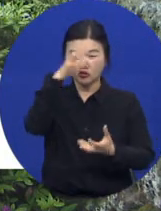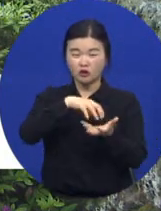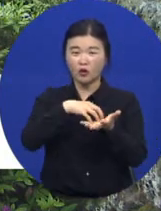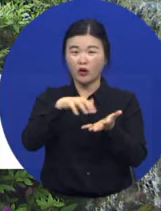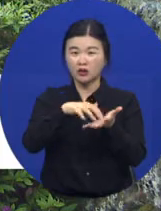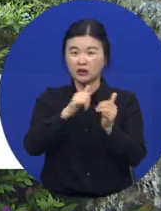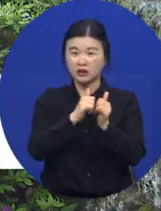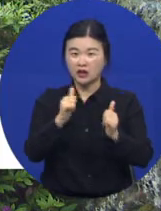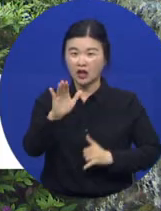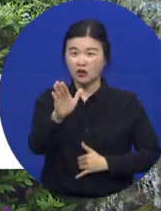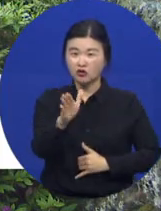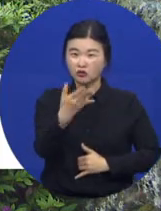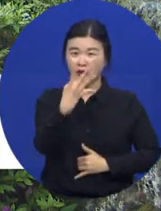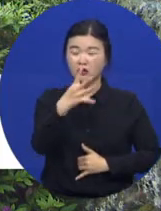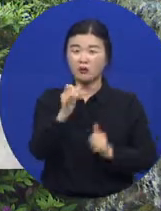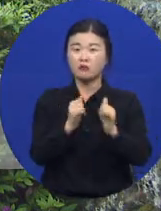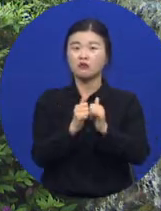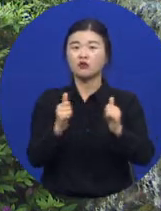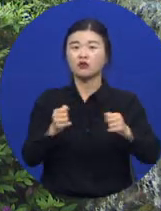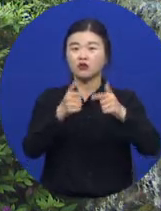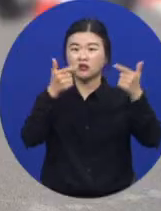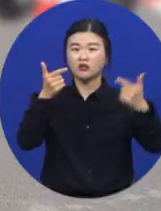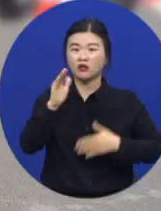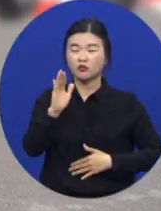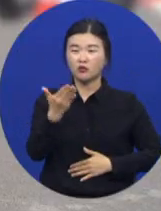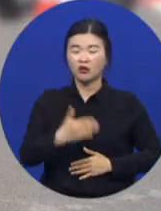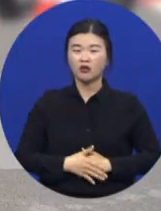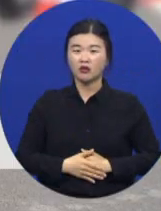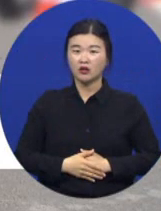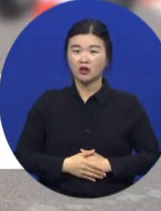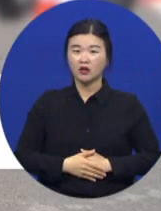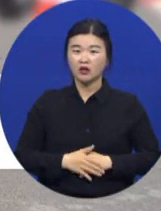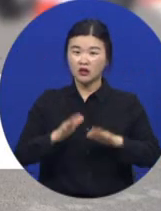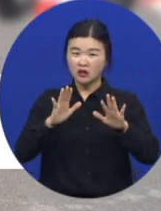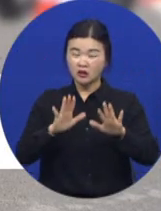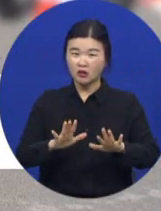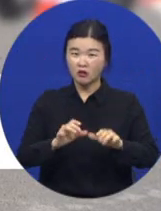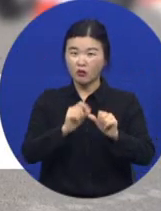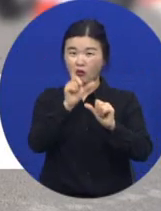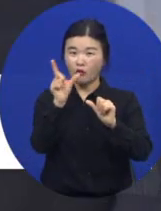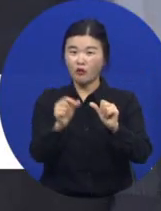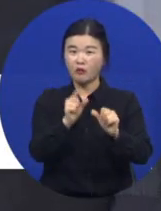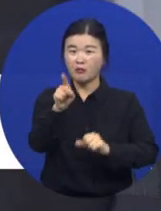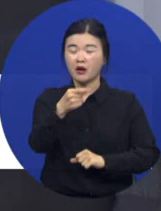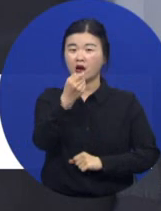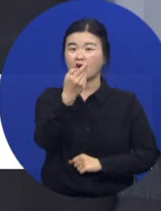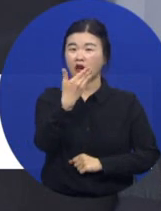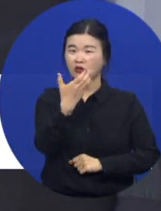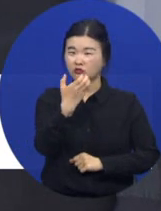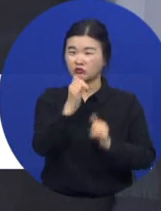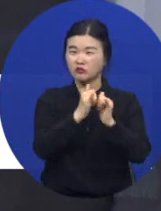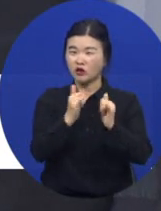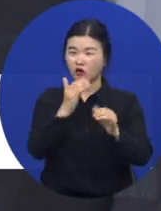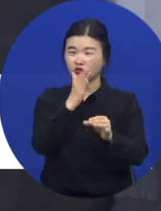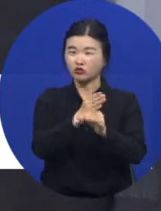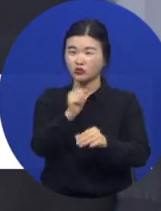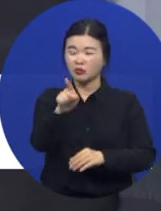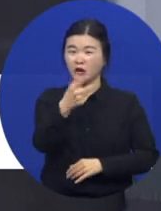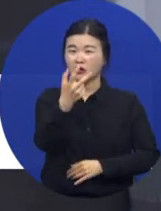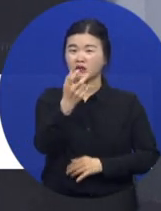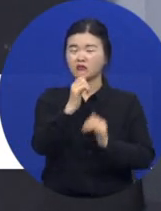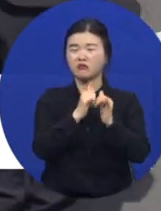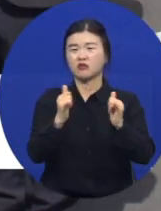확진자 수가 904명으로 늘었습니다. 특히 이달 신규 확진자 190명 중 도민이